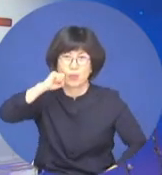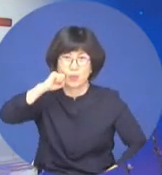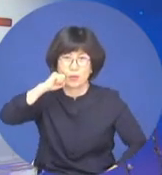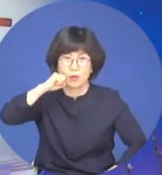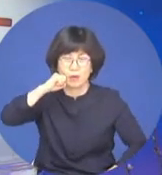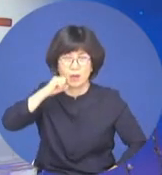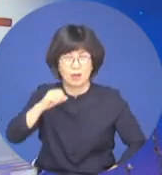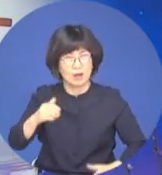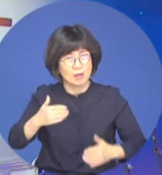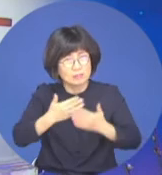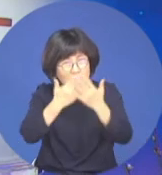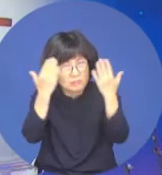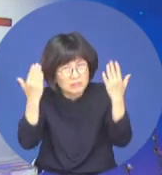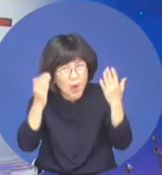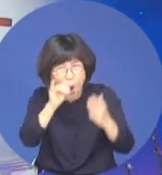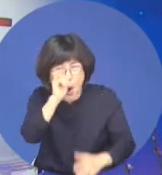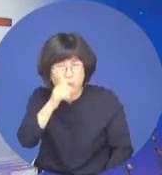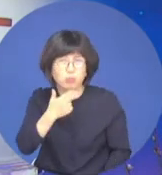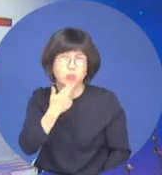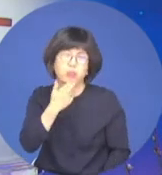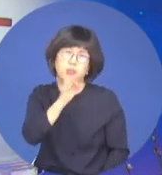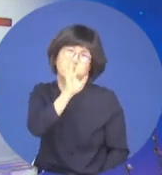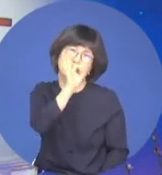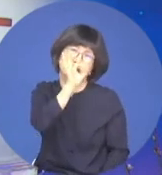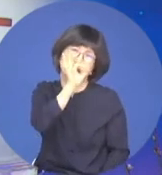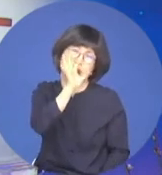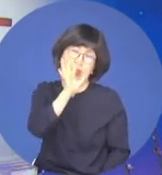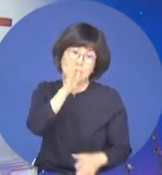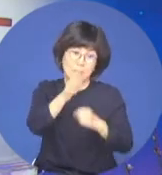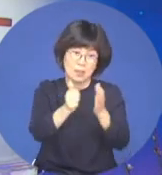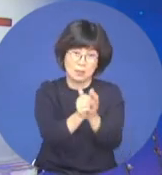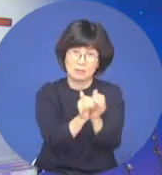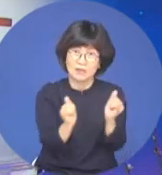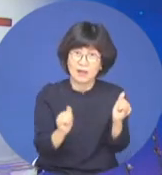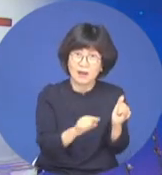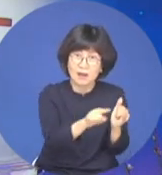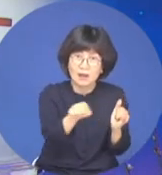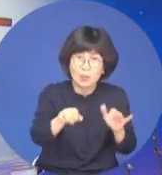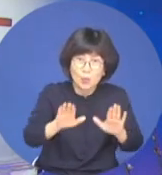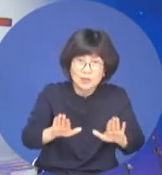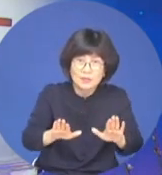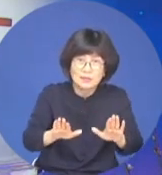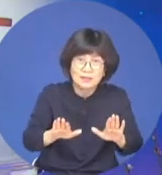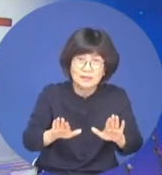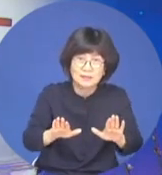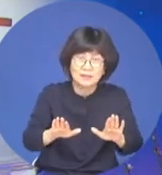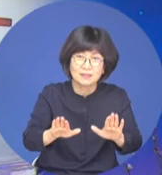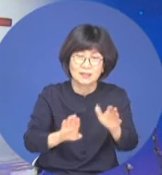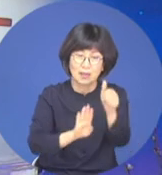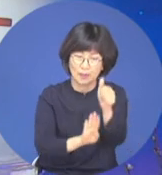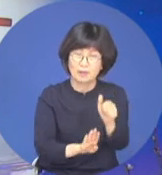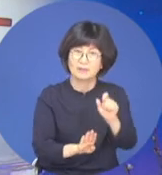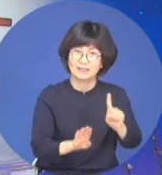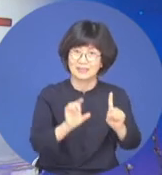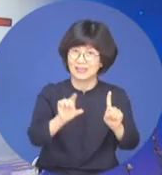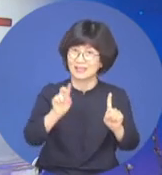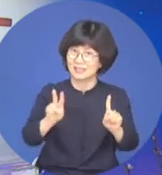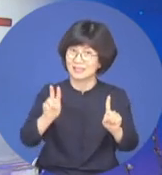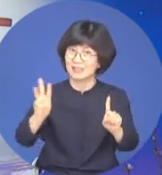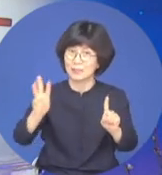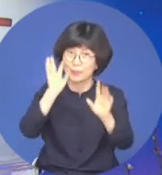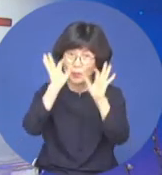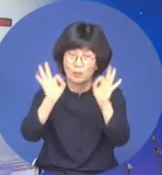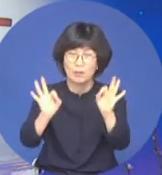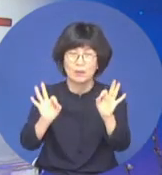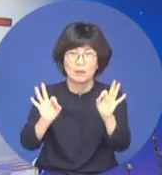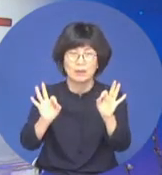보이지 않고, 하나님의 백성이라는 사람들은 오늘 1장 이제 2절 3절을 보게 되면 뭐라고 얘기합니까?